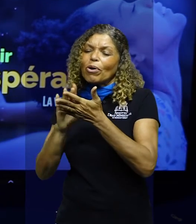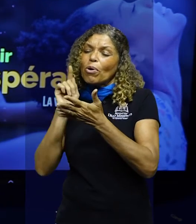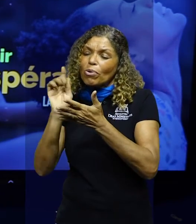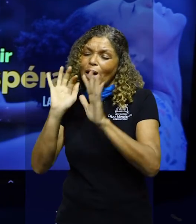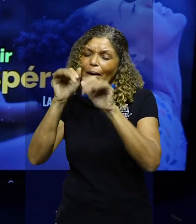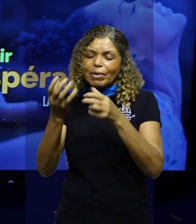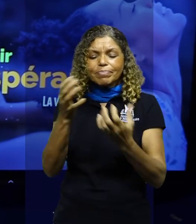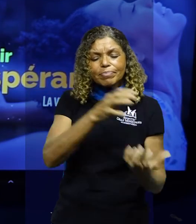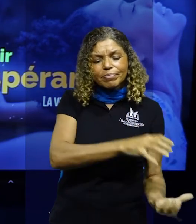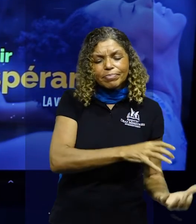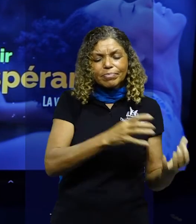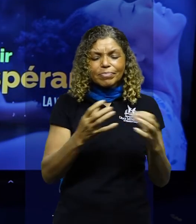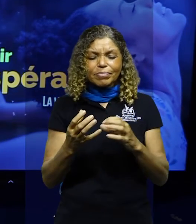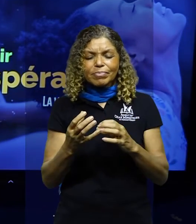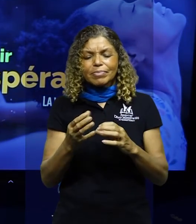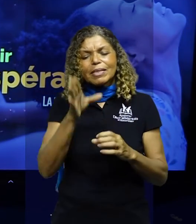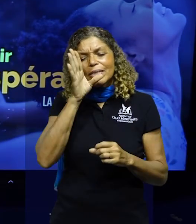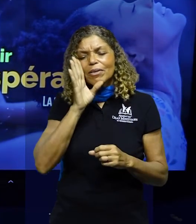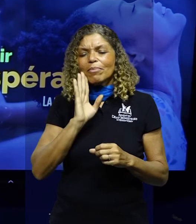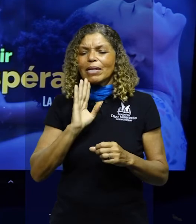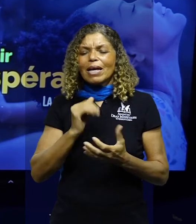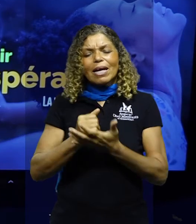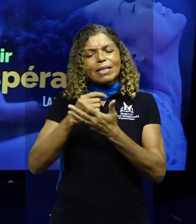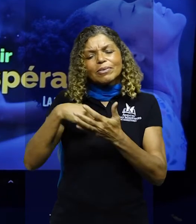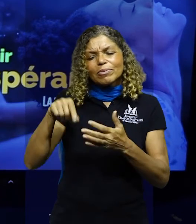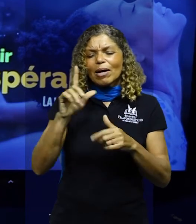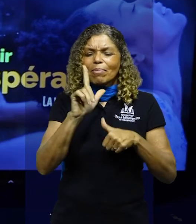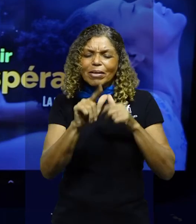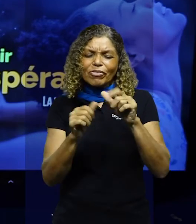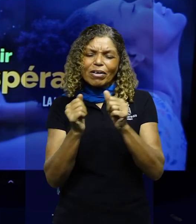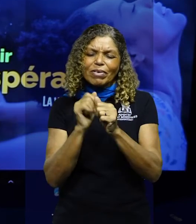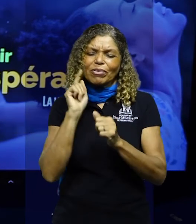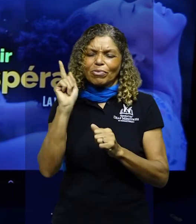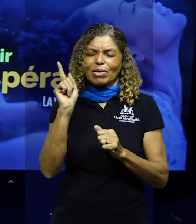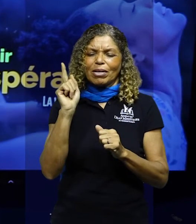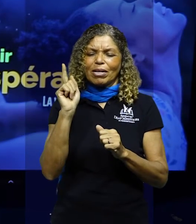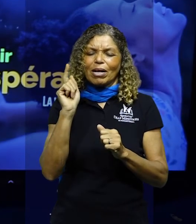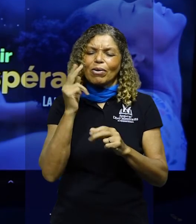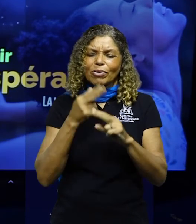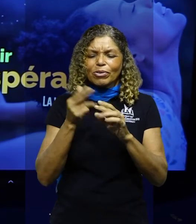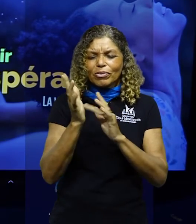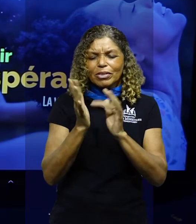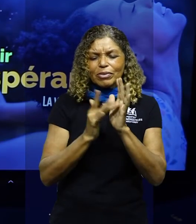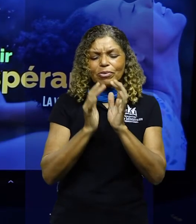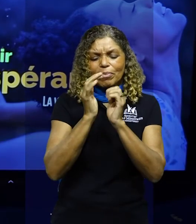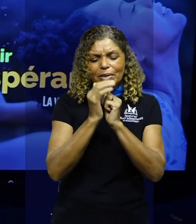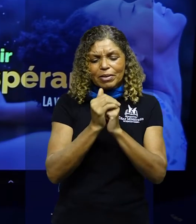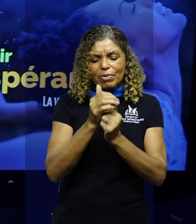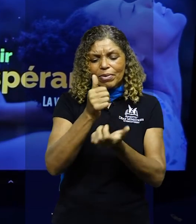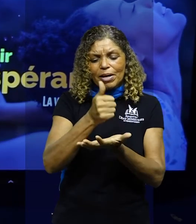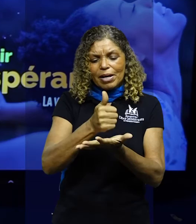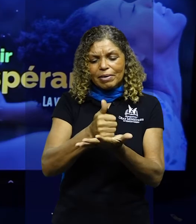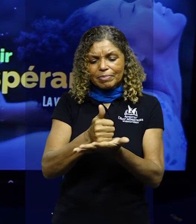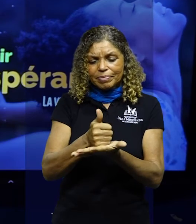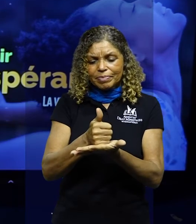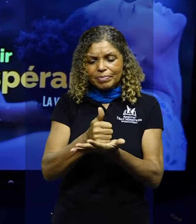aide-nous à marcher avec toi. Aide-nous à entrer dans le bonheur. C'est notre prière, au nom de Jésus. Amen.